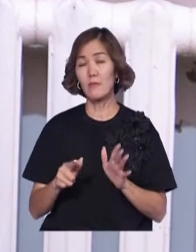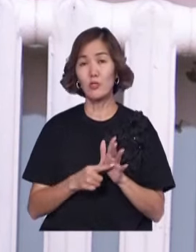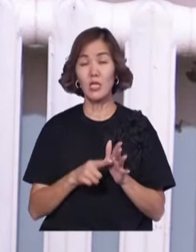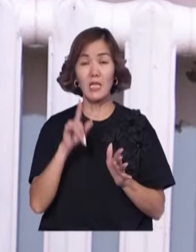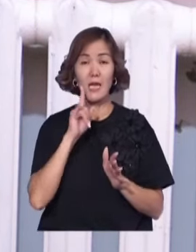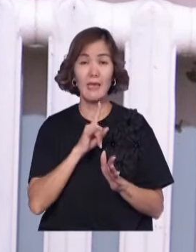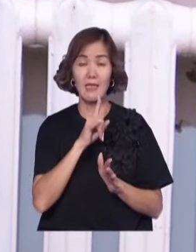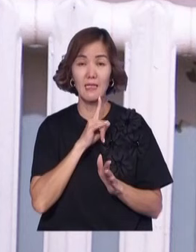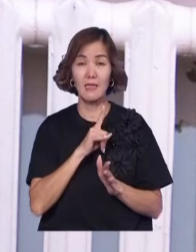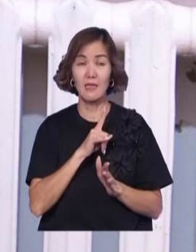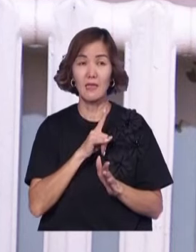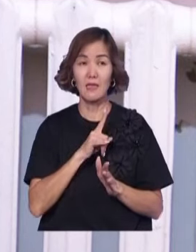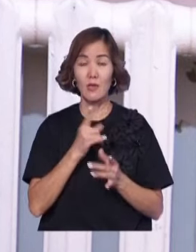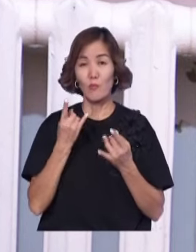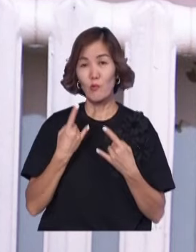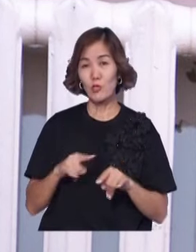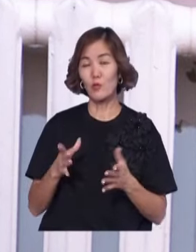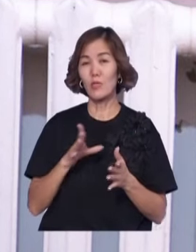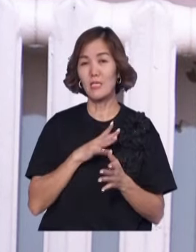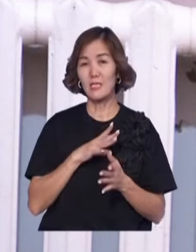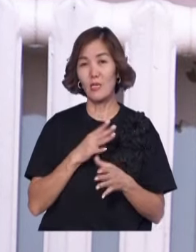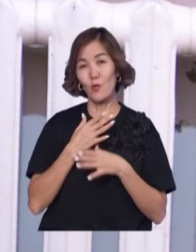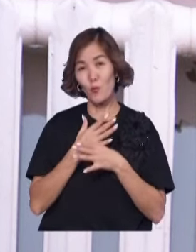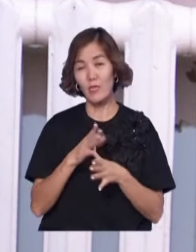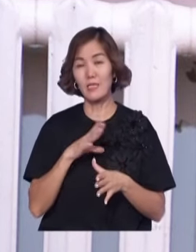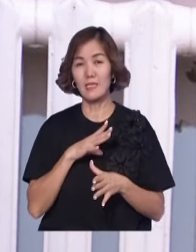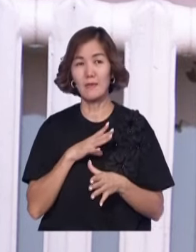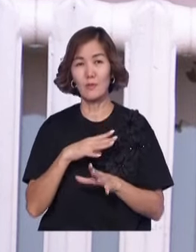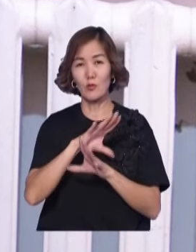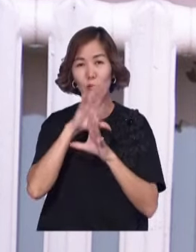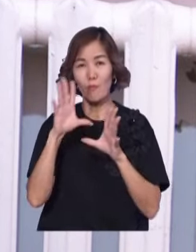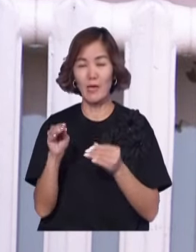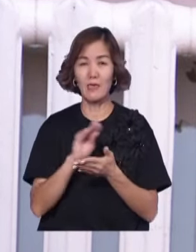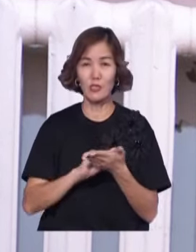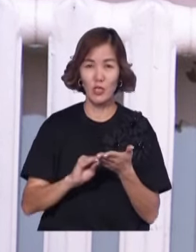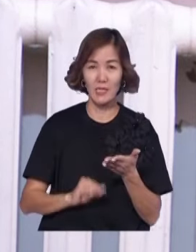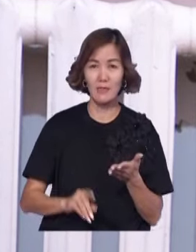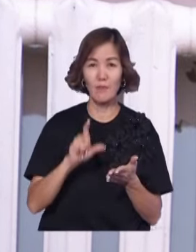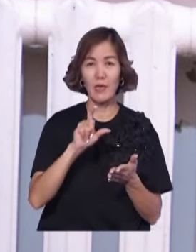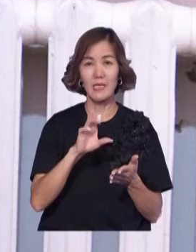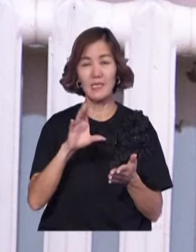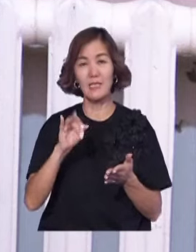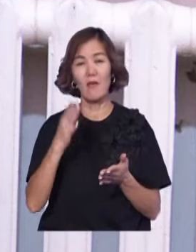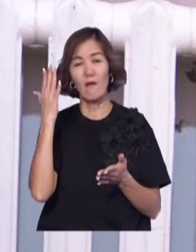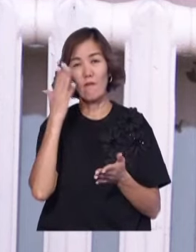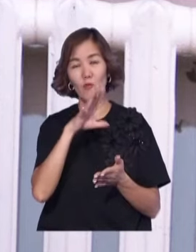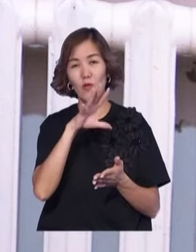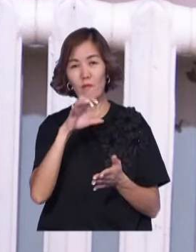жолда перзентханаға тасымалдау барысында тудырғаным бар. Соның бәрін ашып жазғанмын. Фото, видеоларын бәрін